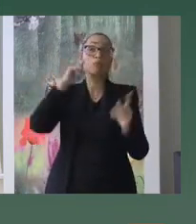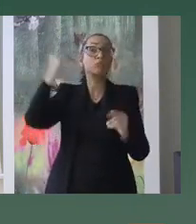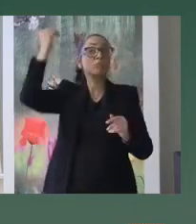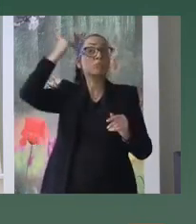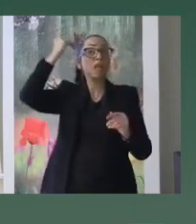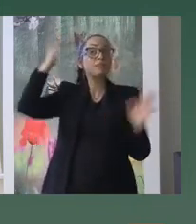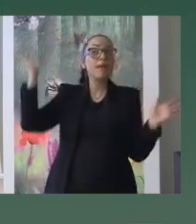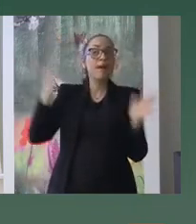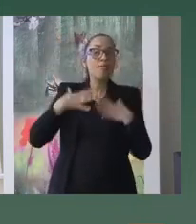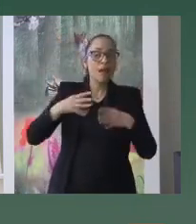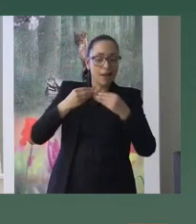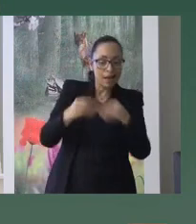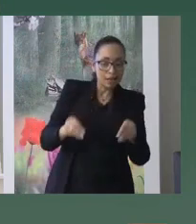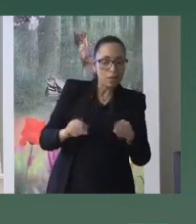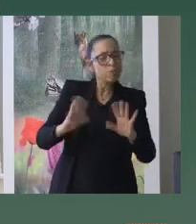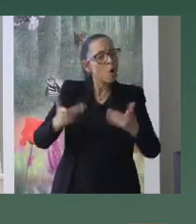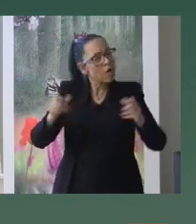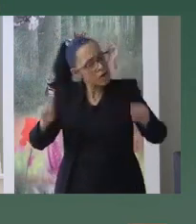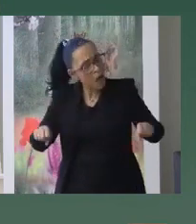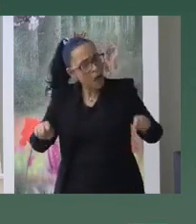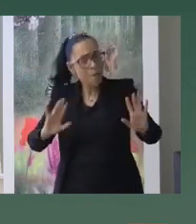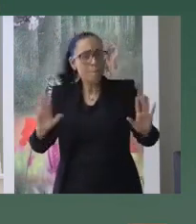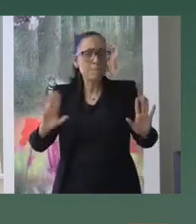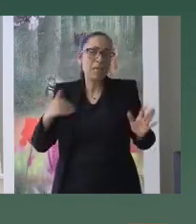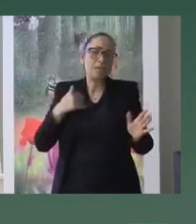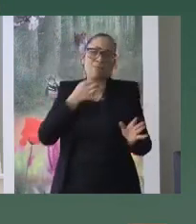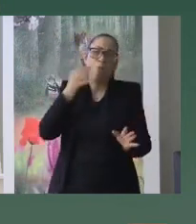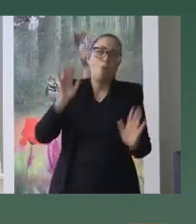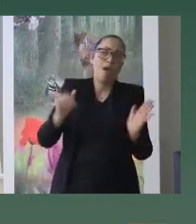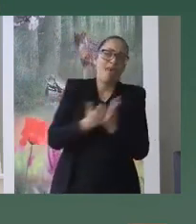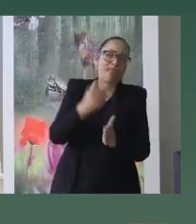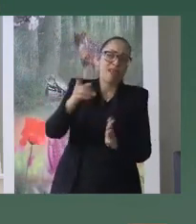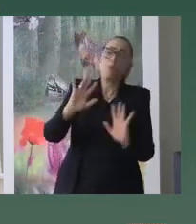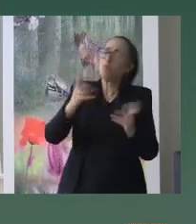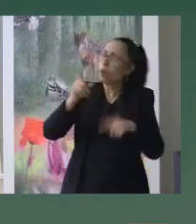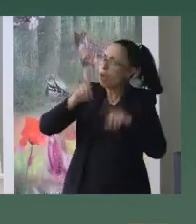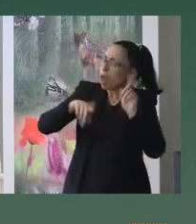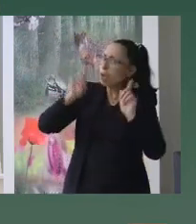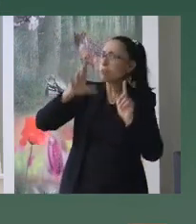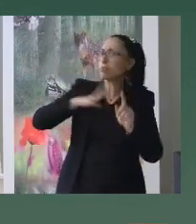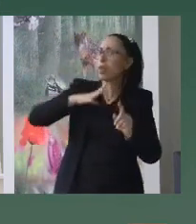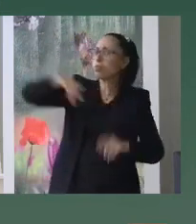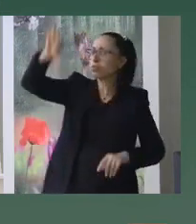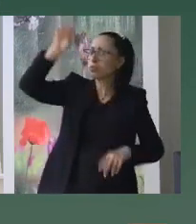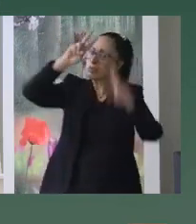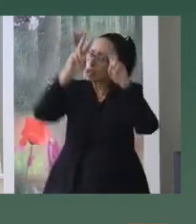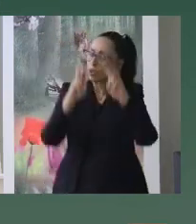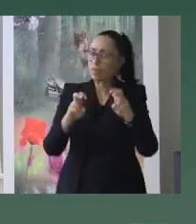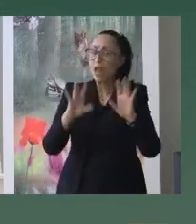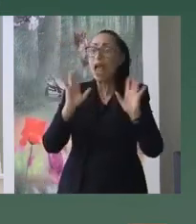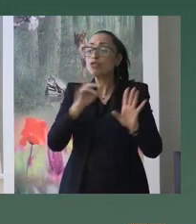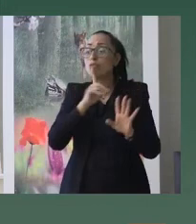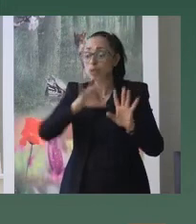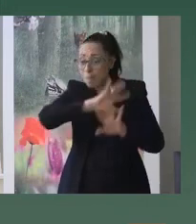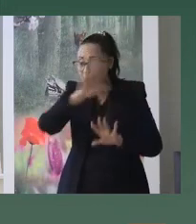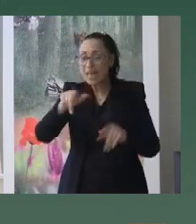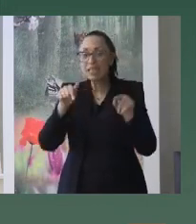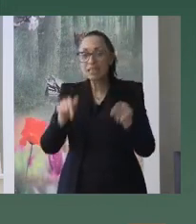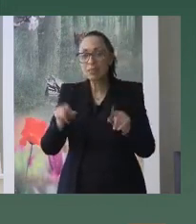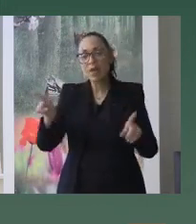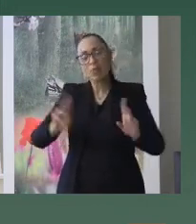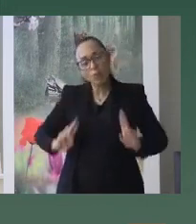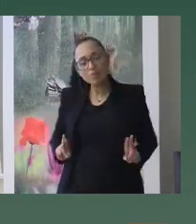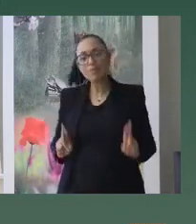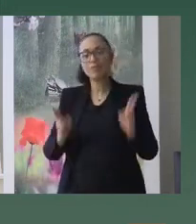μελετήσει το μικροκλίμα. Μπορεί και ναι, να μην αδικό ο άνθρωπος, γιατί μπορεί ένας άνθρωπος να το είχε μελετήσει. Πάντως, έτσι όπως έχουν γίνει, ευνοούν